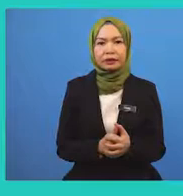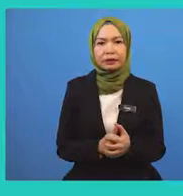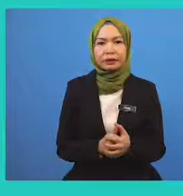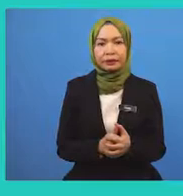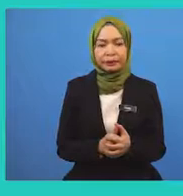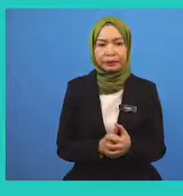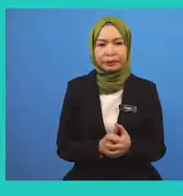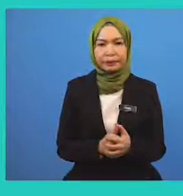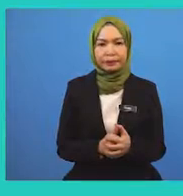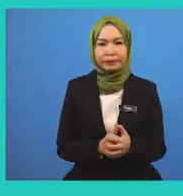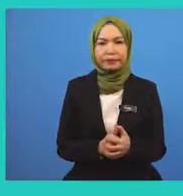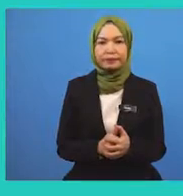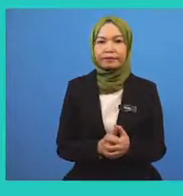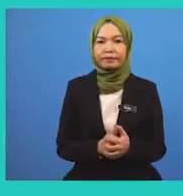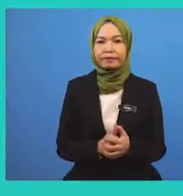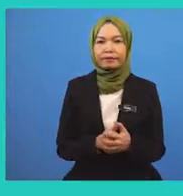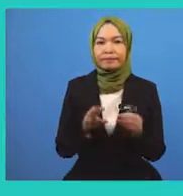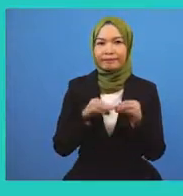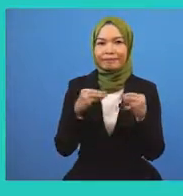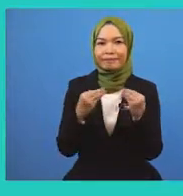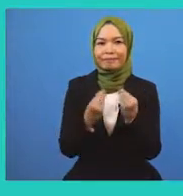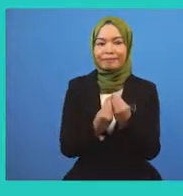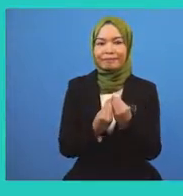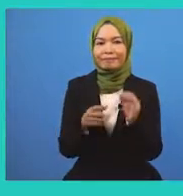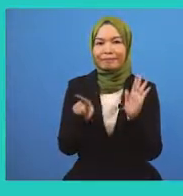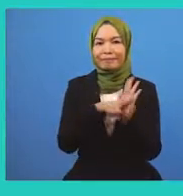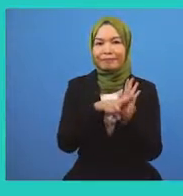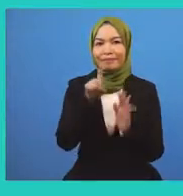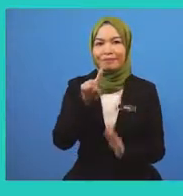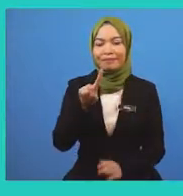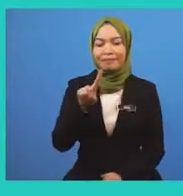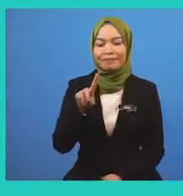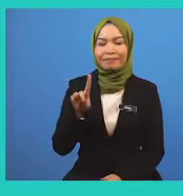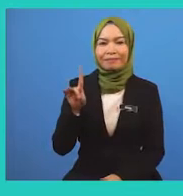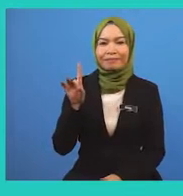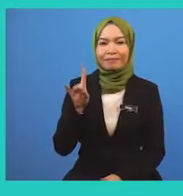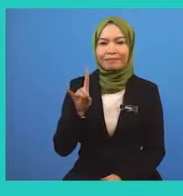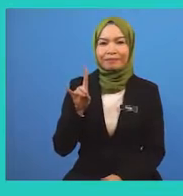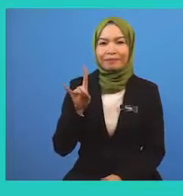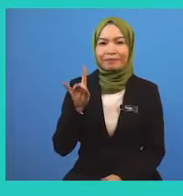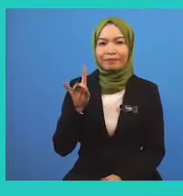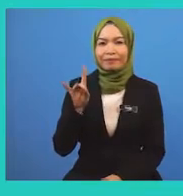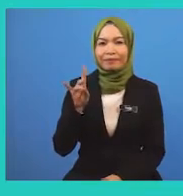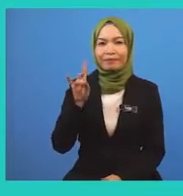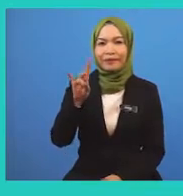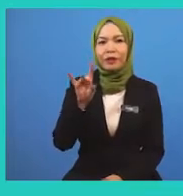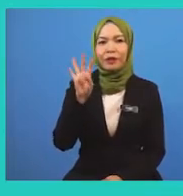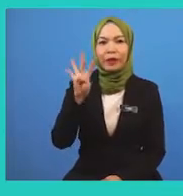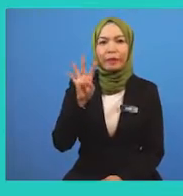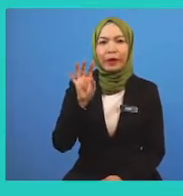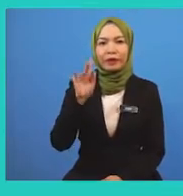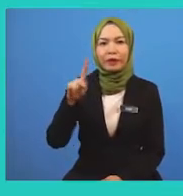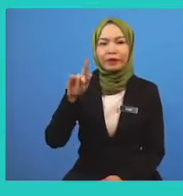iaitu sebanyak negatif 184 kilojoule. Kesimpulannya, tenaga